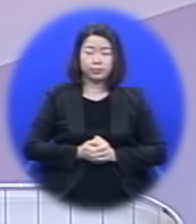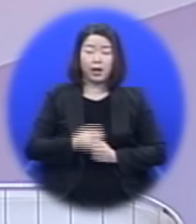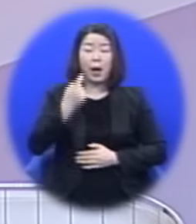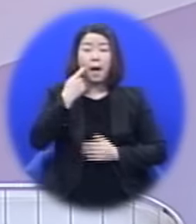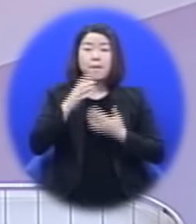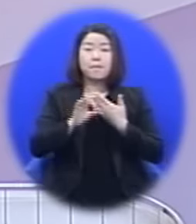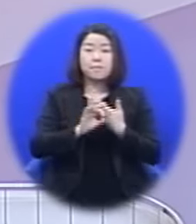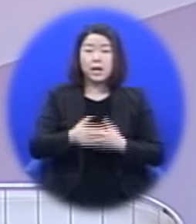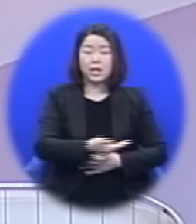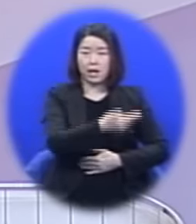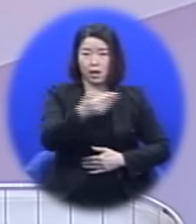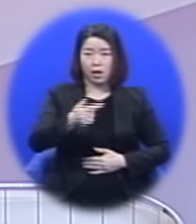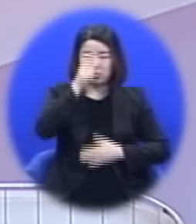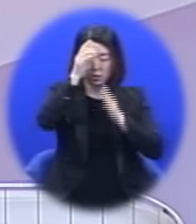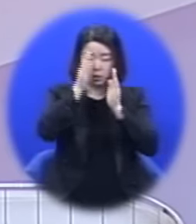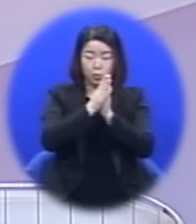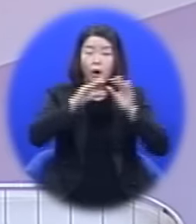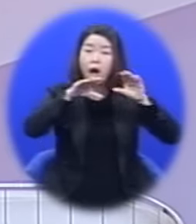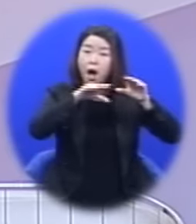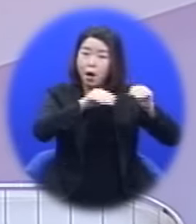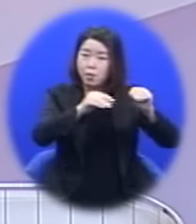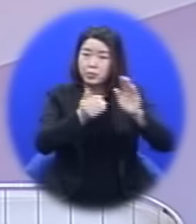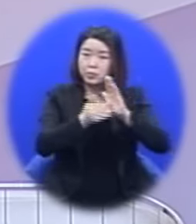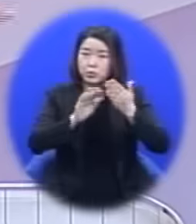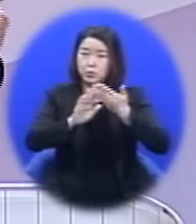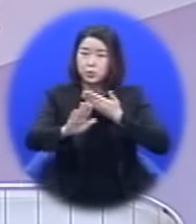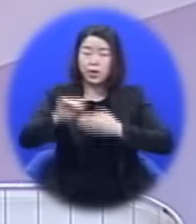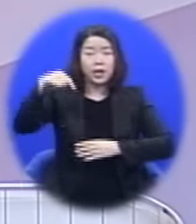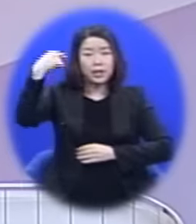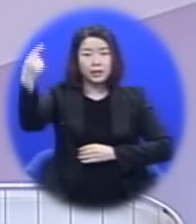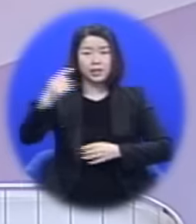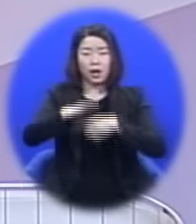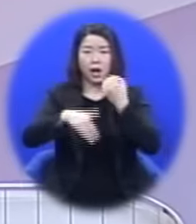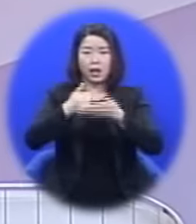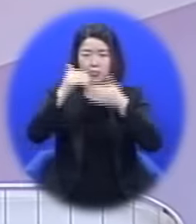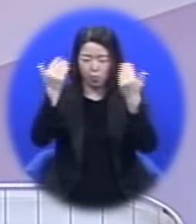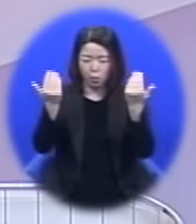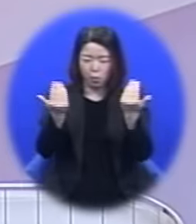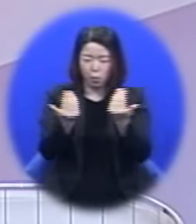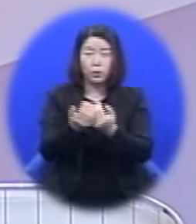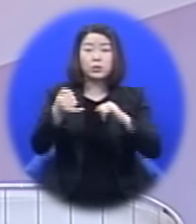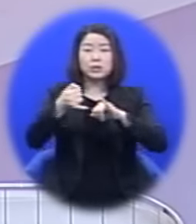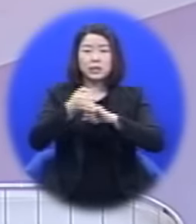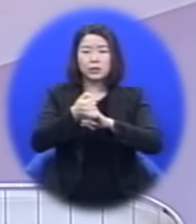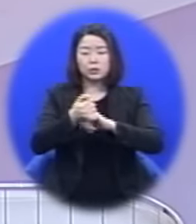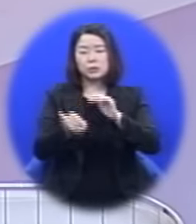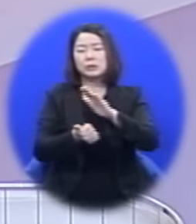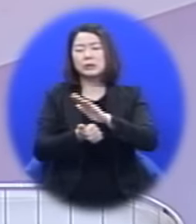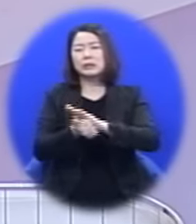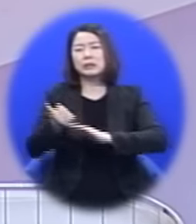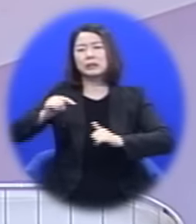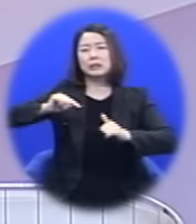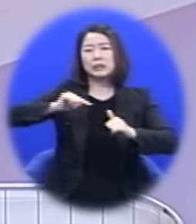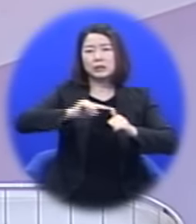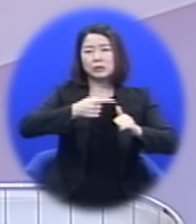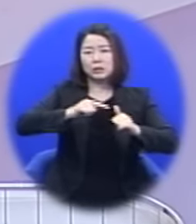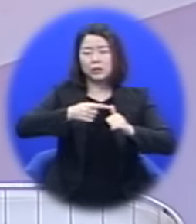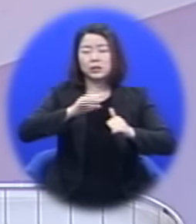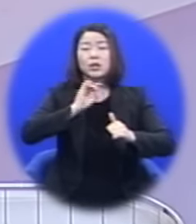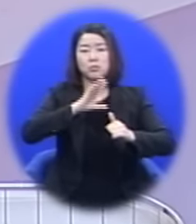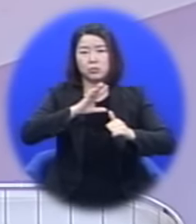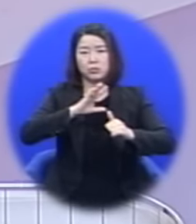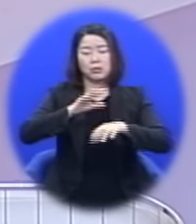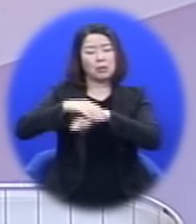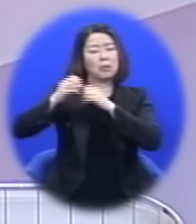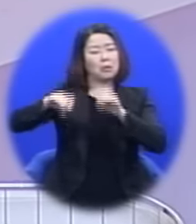만약에 여러분이 기도가 그치고 나면 그 다음에는 하나님의 모든 약속은 희망 고문일 뿐입니다. 헛기대예요.